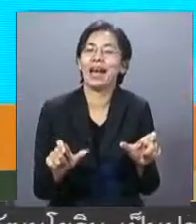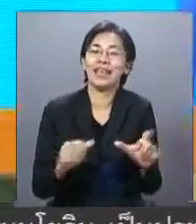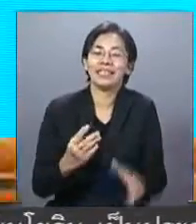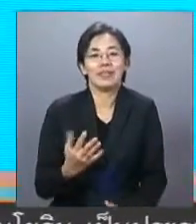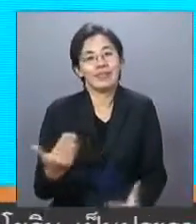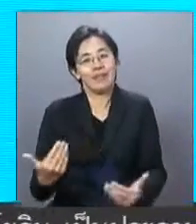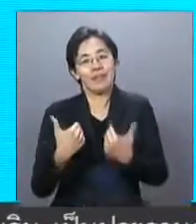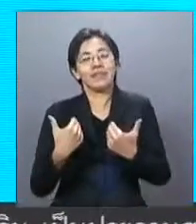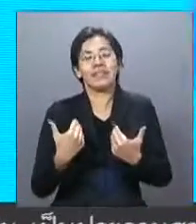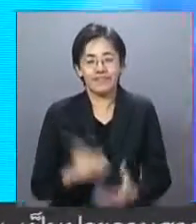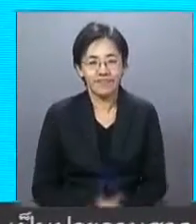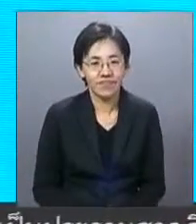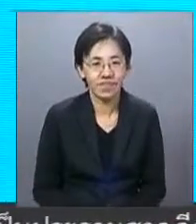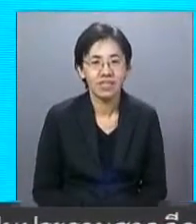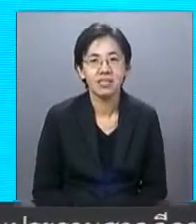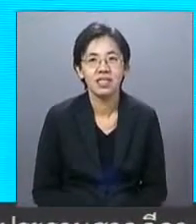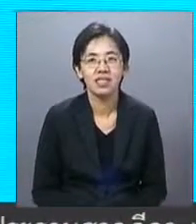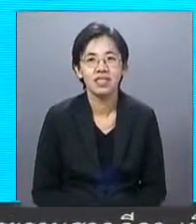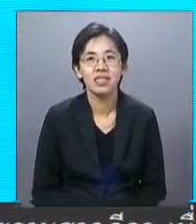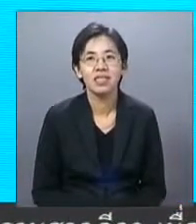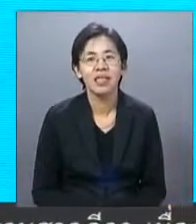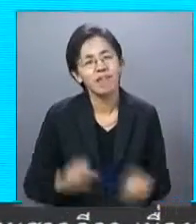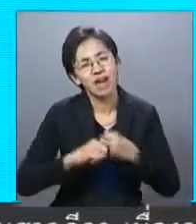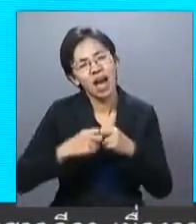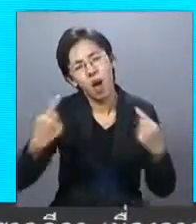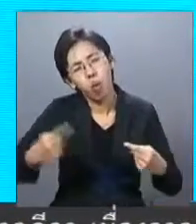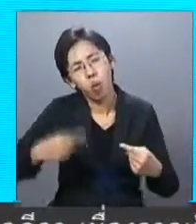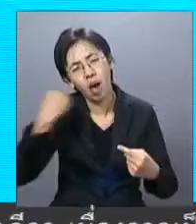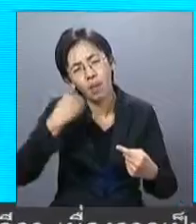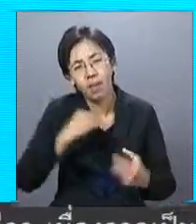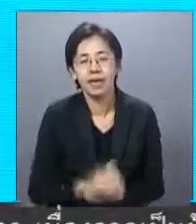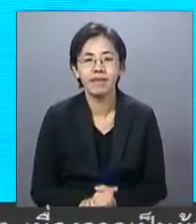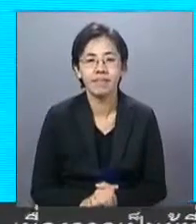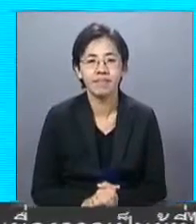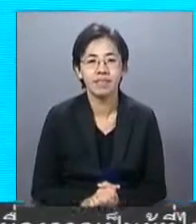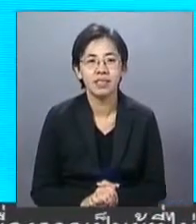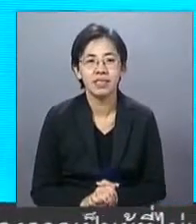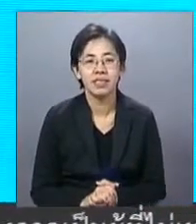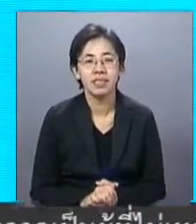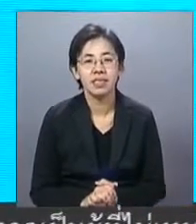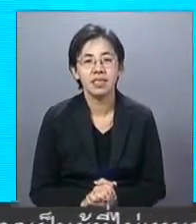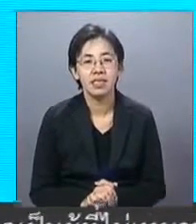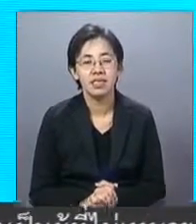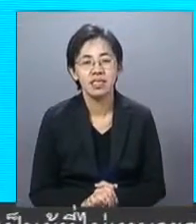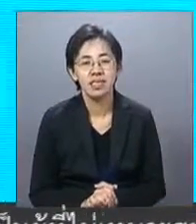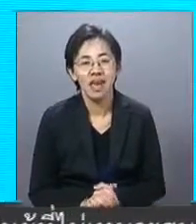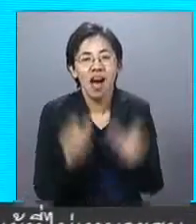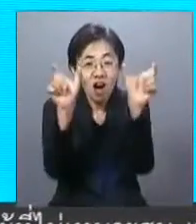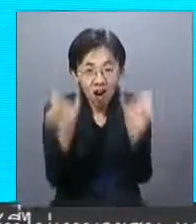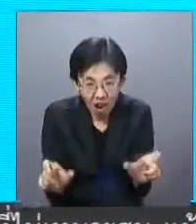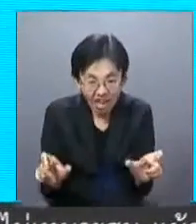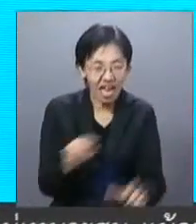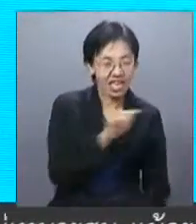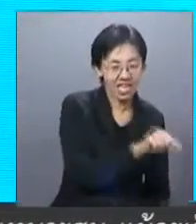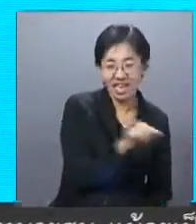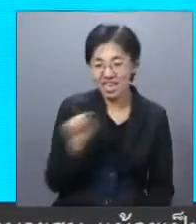หมวันนี้ผมแจ้งความไปหน่อยเดียวทะเลาะกันอีกแล้วในวงการกลอนอะไรล่ะกวีแห่งชาติทะเลาะกันสองฝ่ายอีกแล้ว